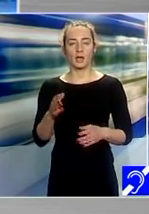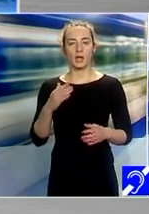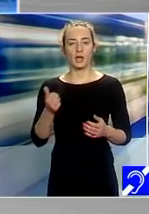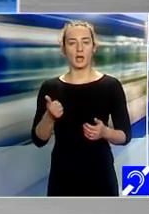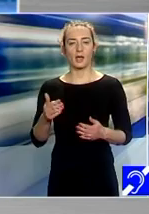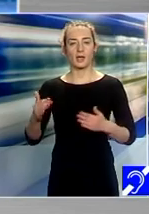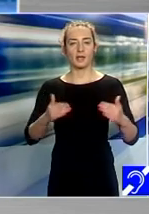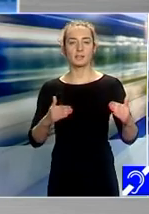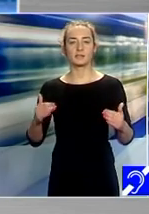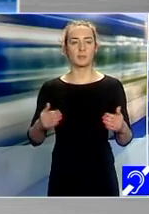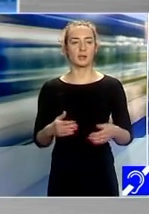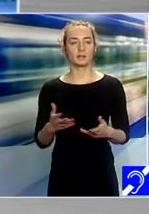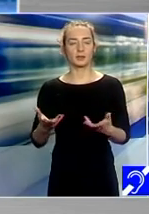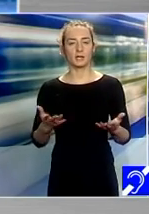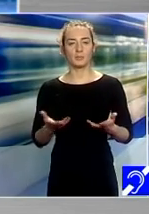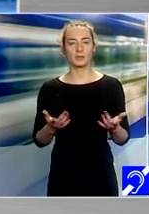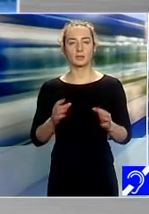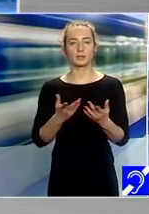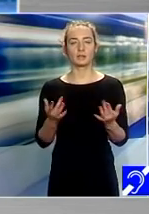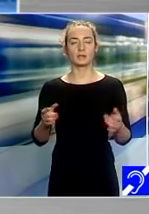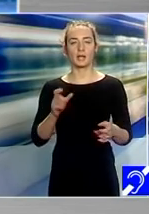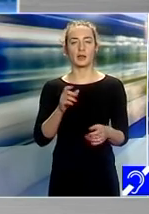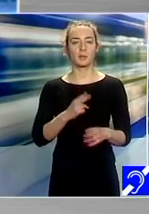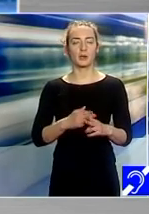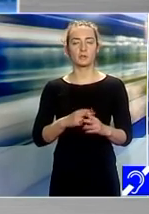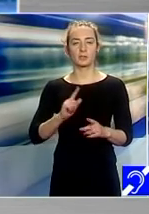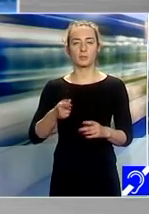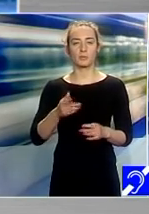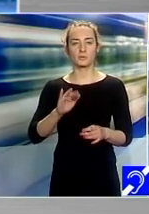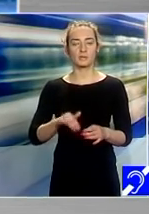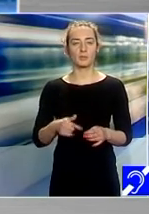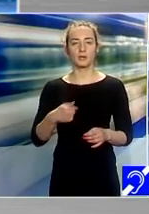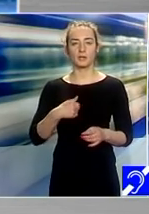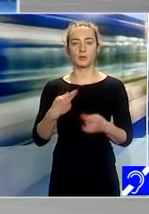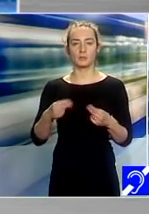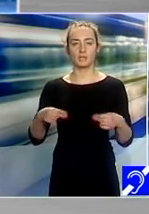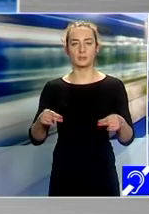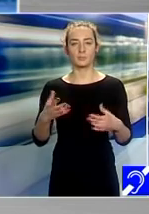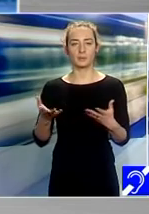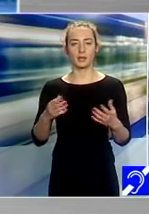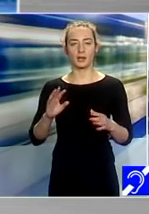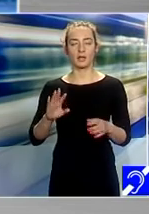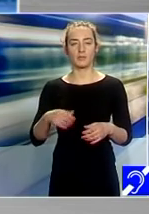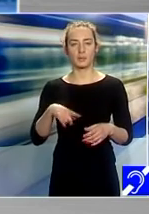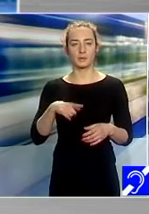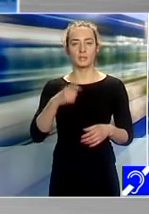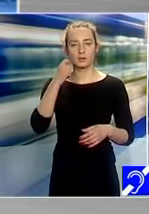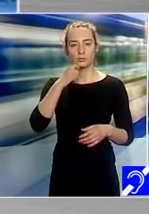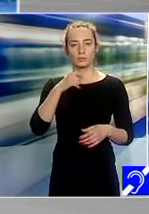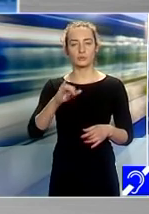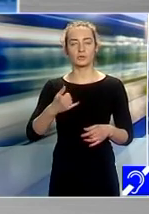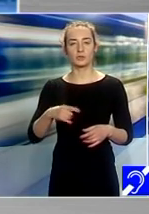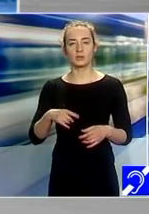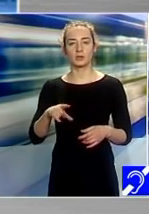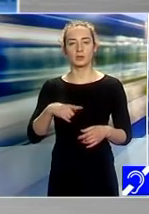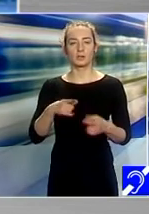estimat oarecum, domne, cam câte paciente pot să am. Acum, eu, de exemplu, care eram în Cluj și aveam Institutul Oncologic alături, plus